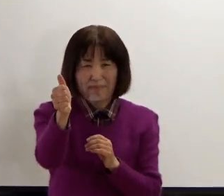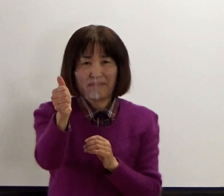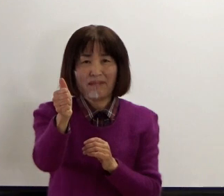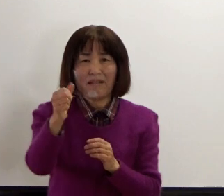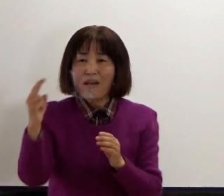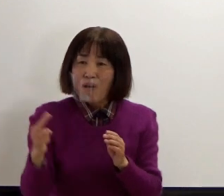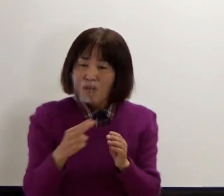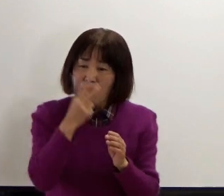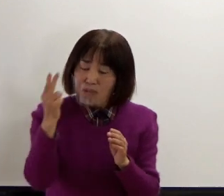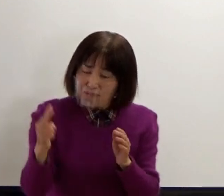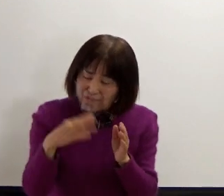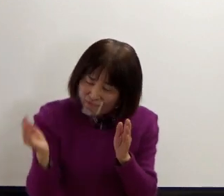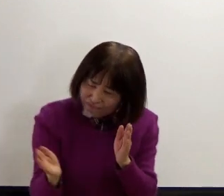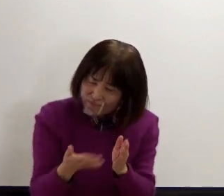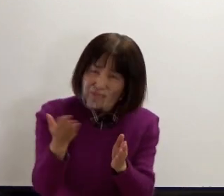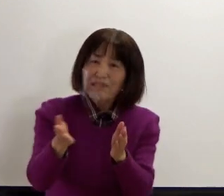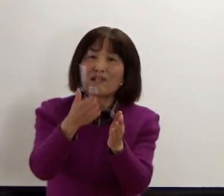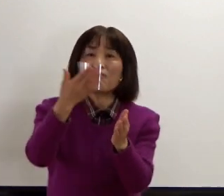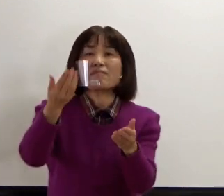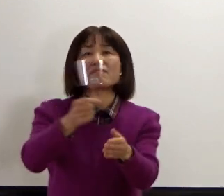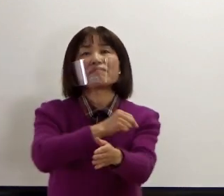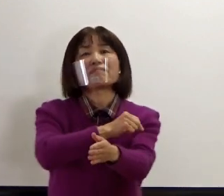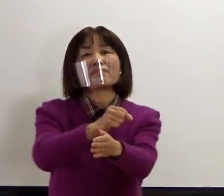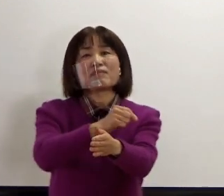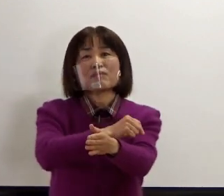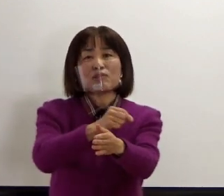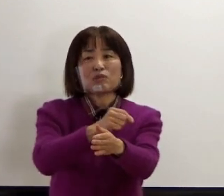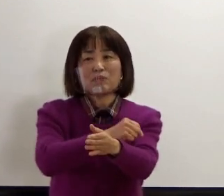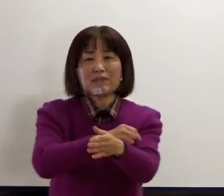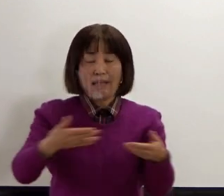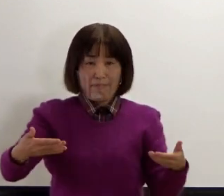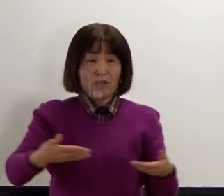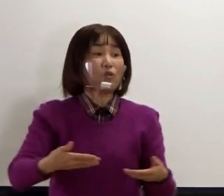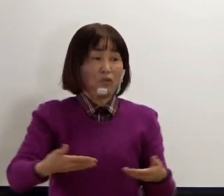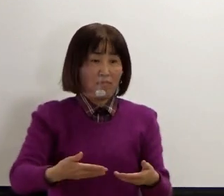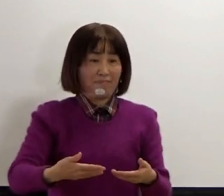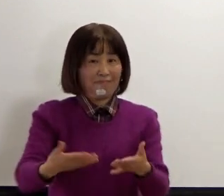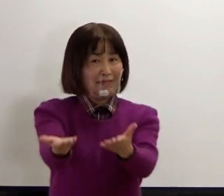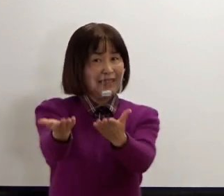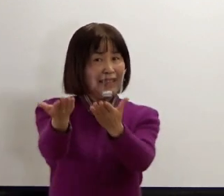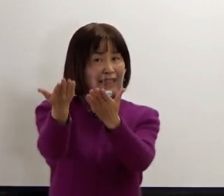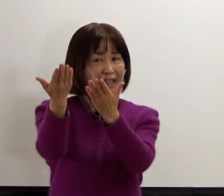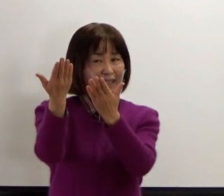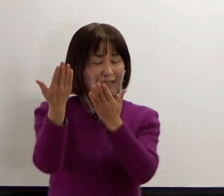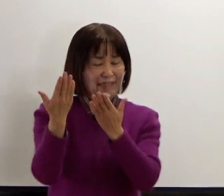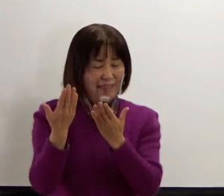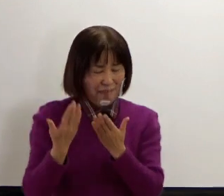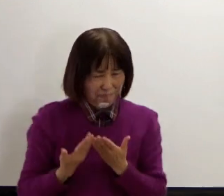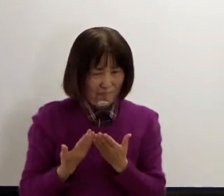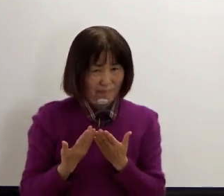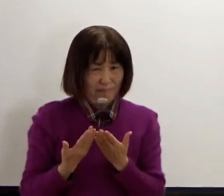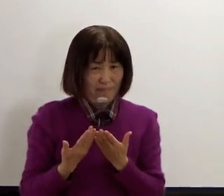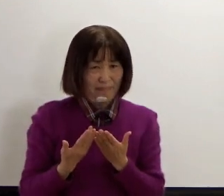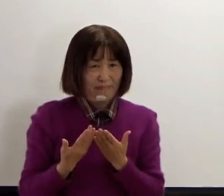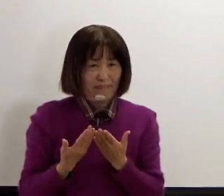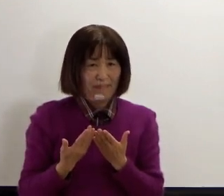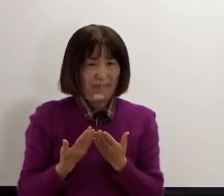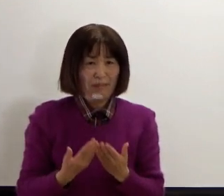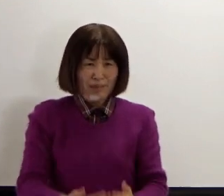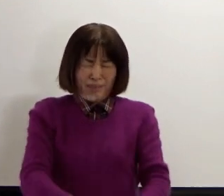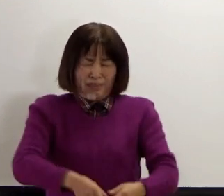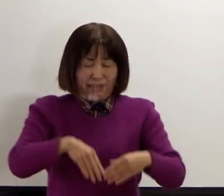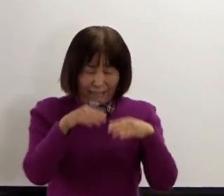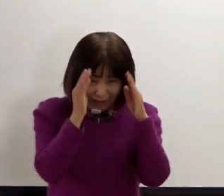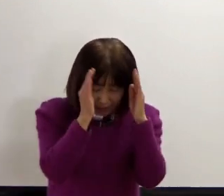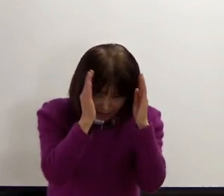な、まあ、ミッションを与えられて、役割を与えられて、もう多分必死の思いで